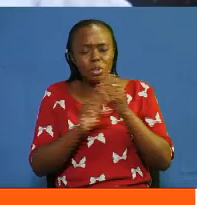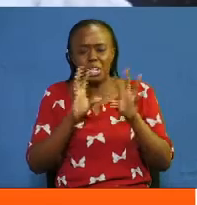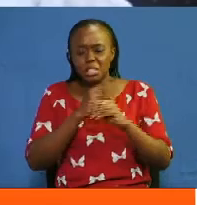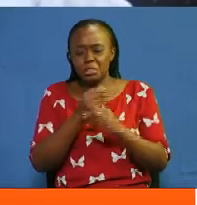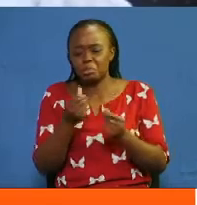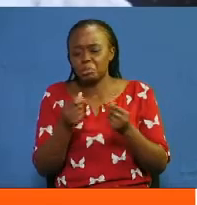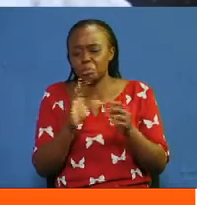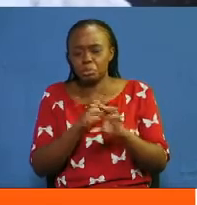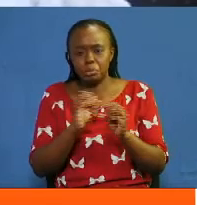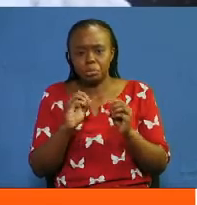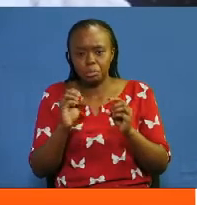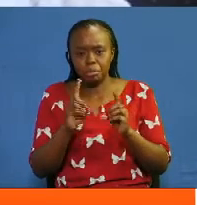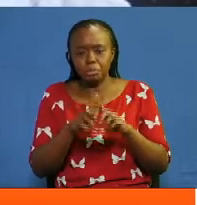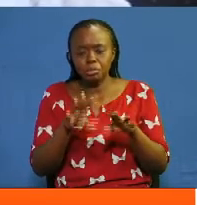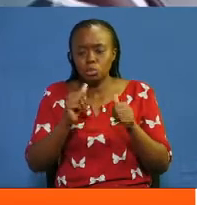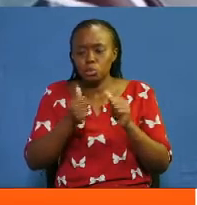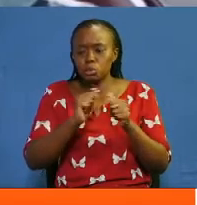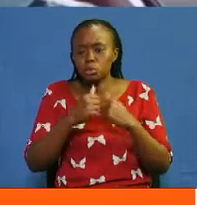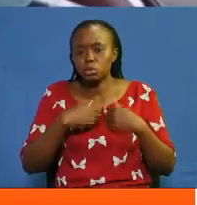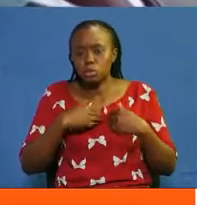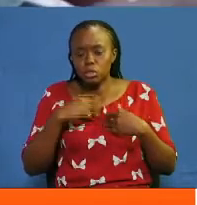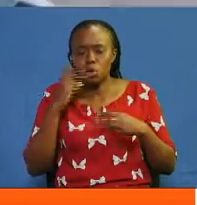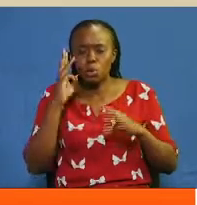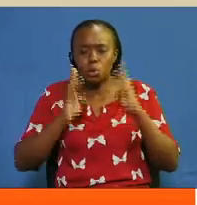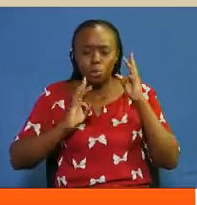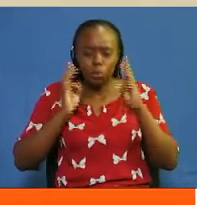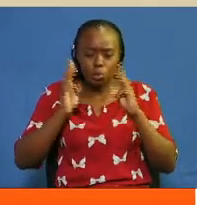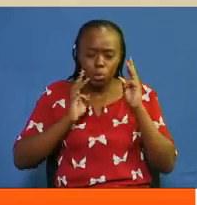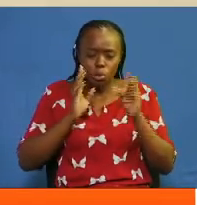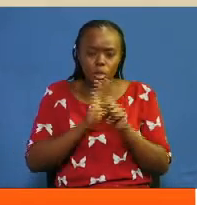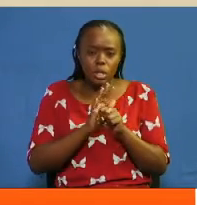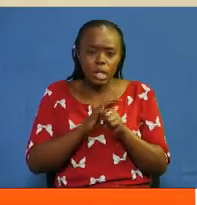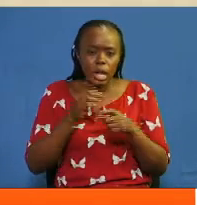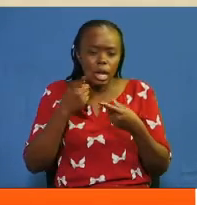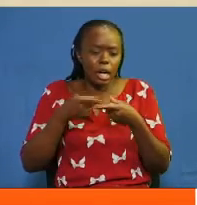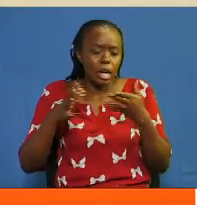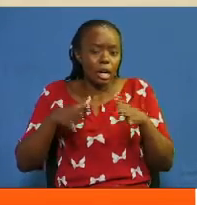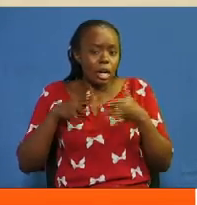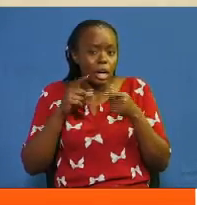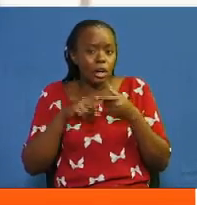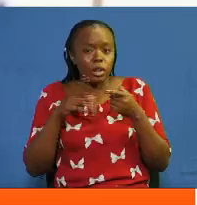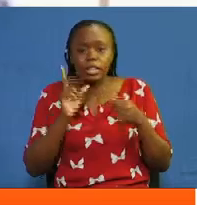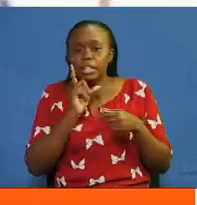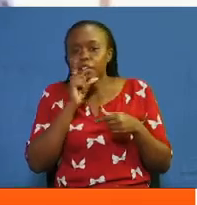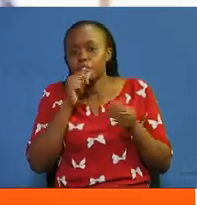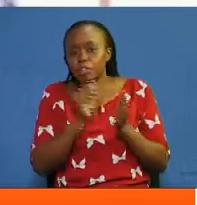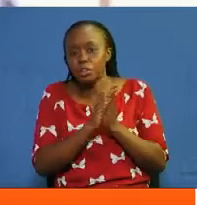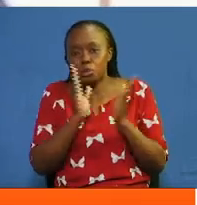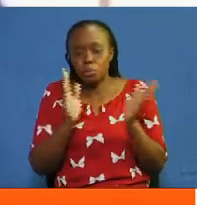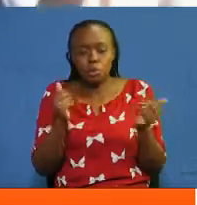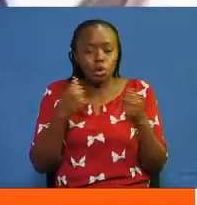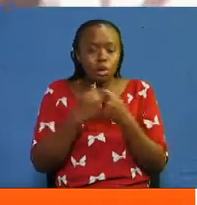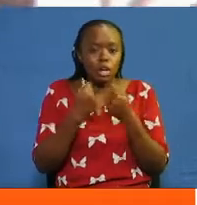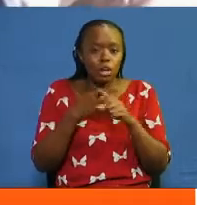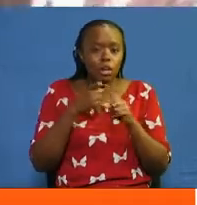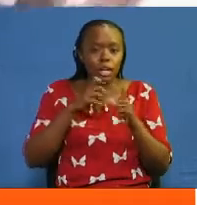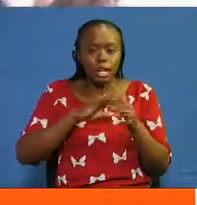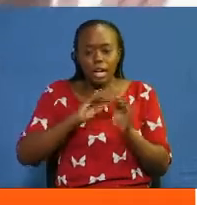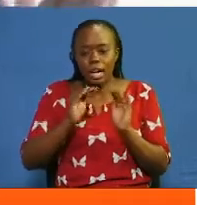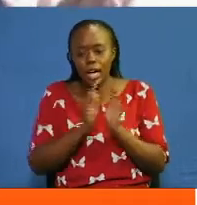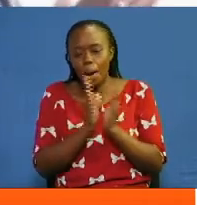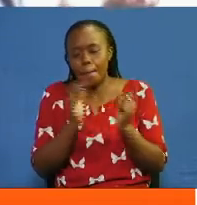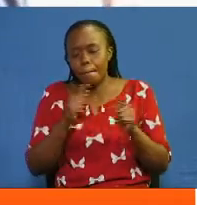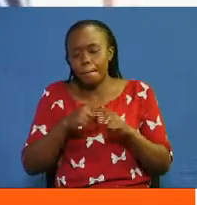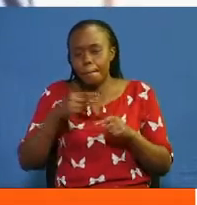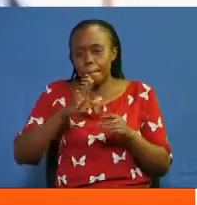rahisi. Jambo la kusikitisha ni kwamba jinsi vita vya kumaliza uovu vinaongezeka ndivyo upinzani kutoka kwa watu wa jamii